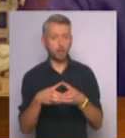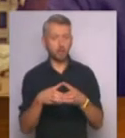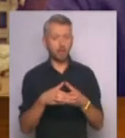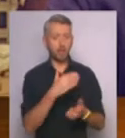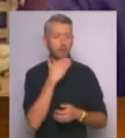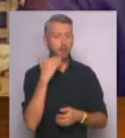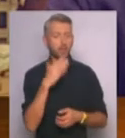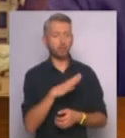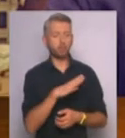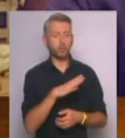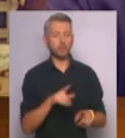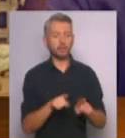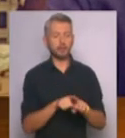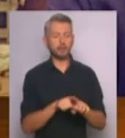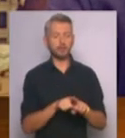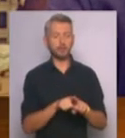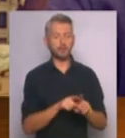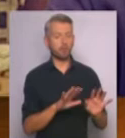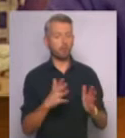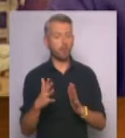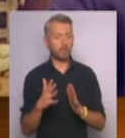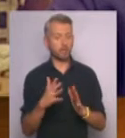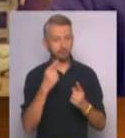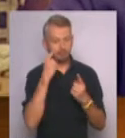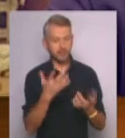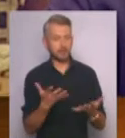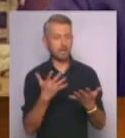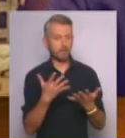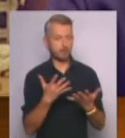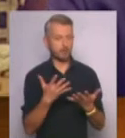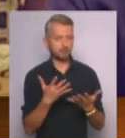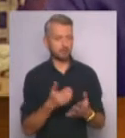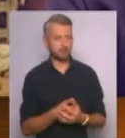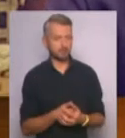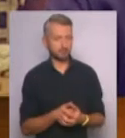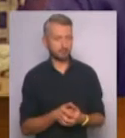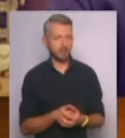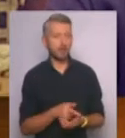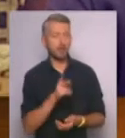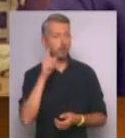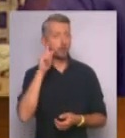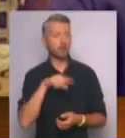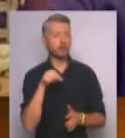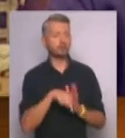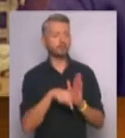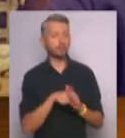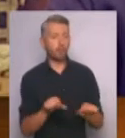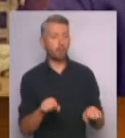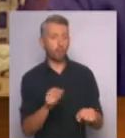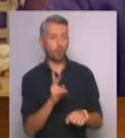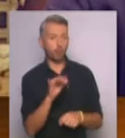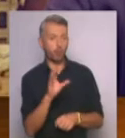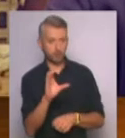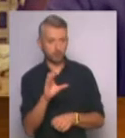Багато було таких моментів яскравих, видовищних. Ну, хто знає, що таке мотокрос,